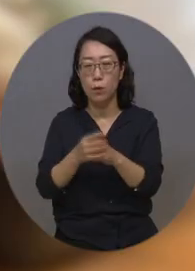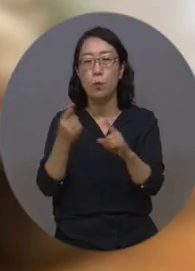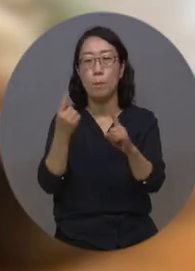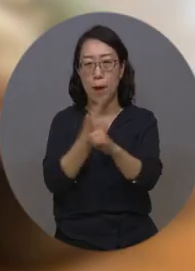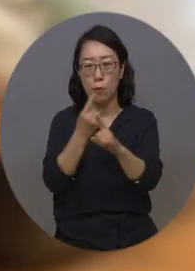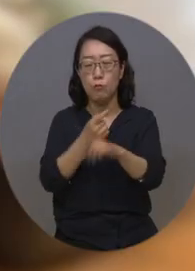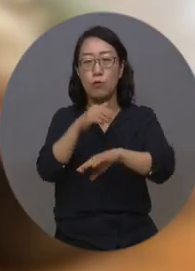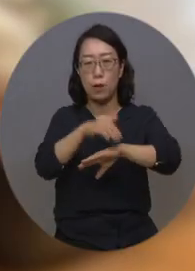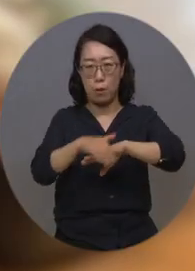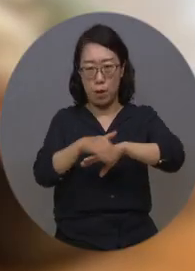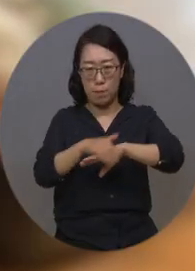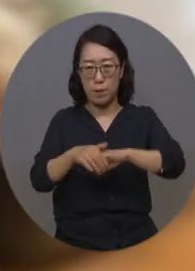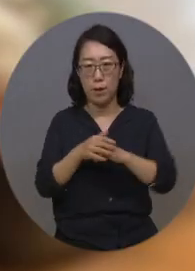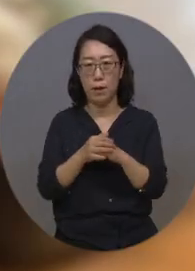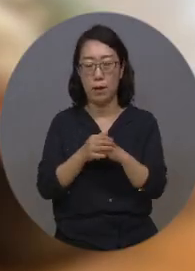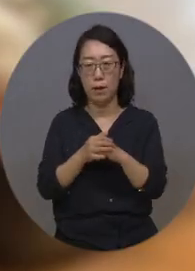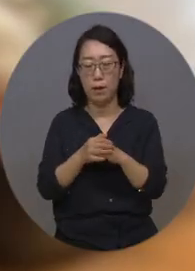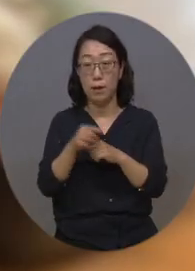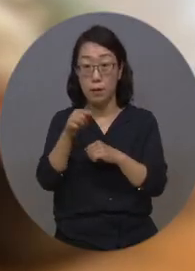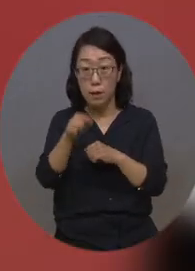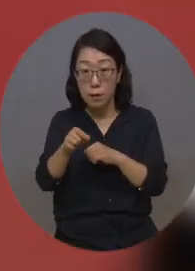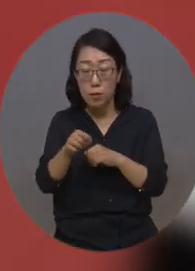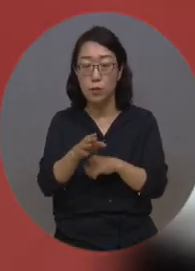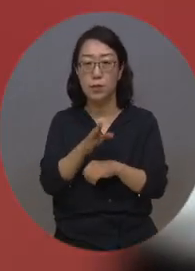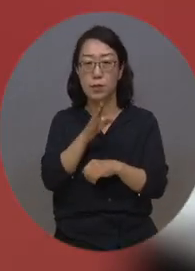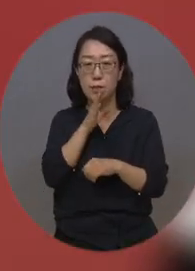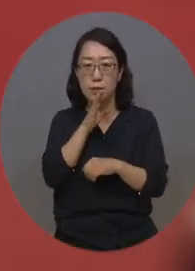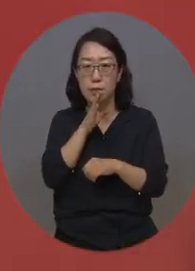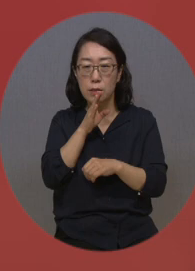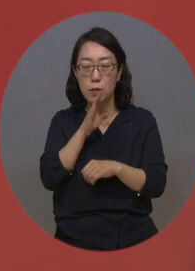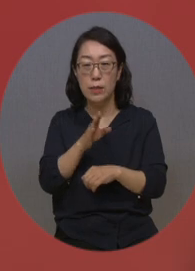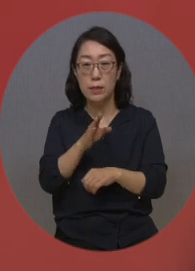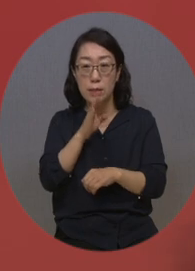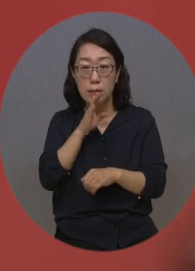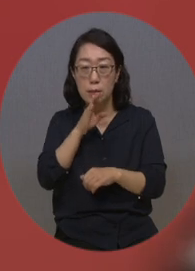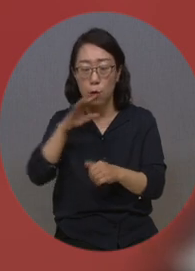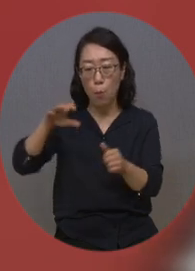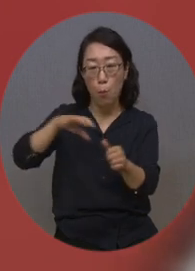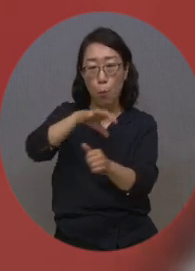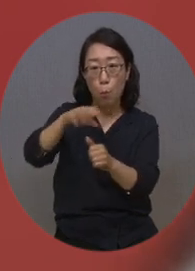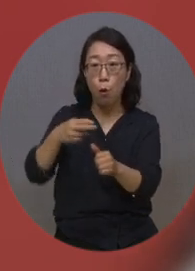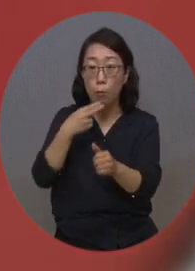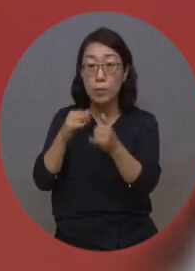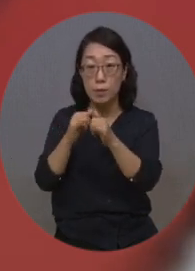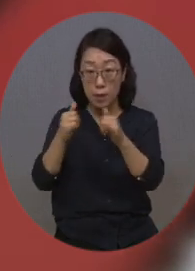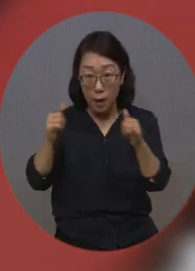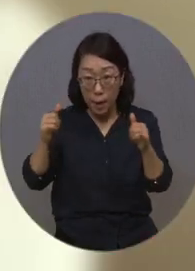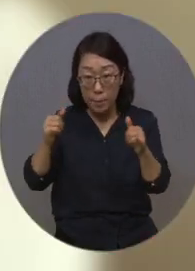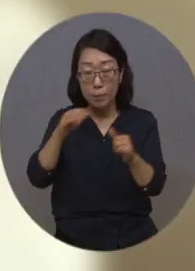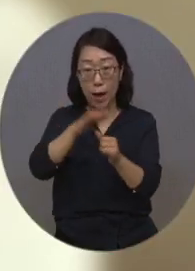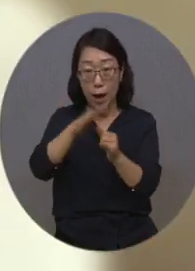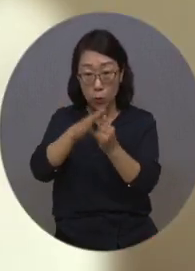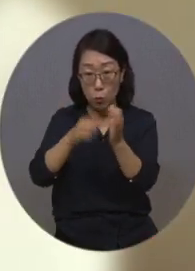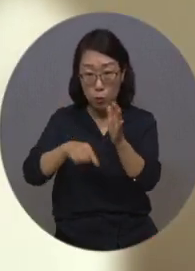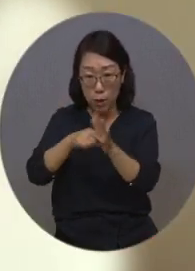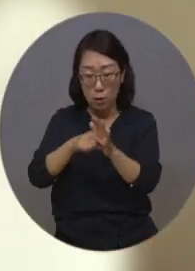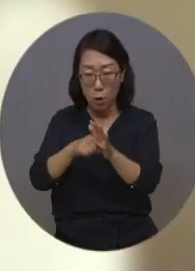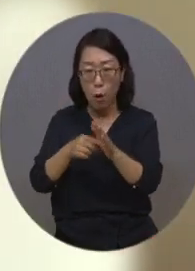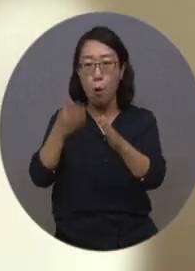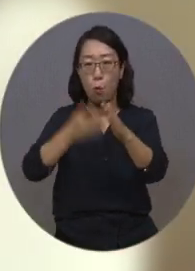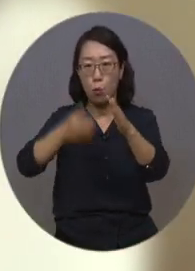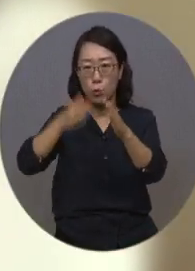추진합니다 이를 통해 사실상 친권 공백 상태에 보 호 아동을 위한 공공 후견인 제도 도